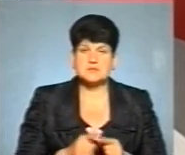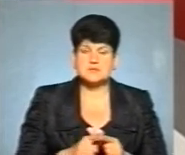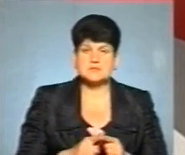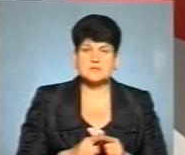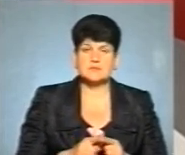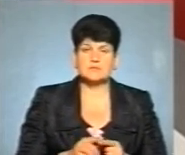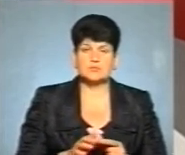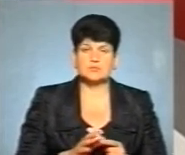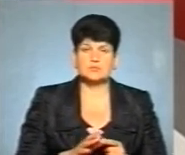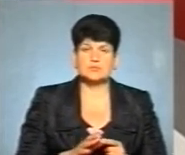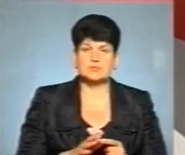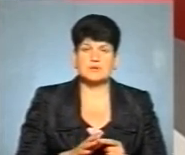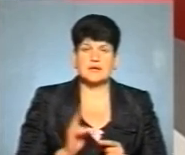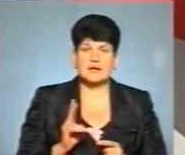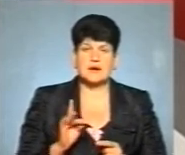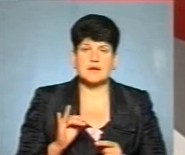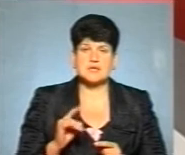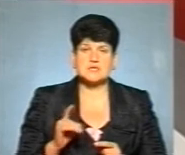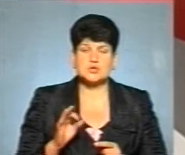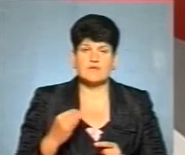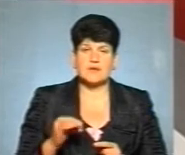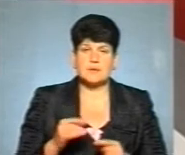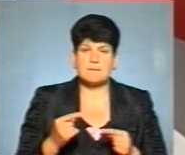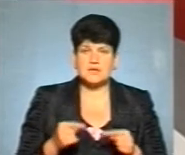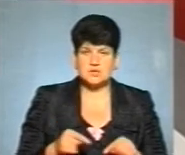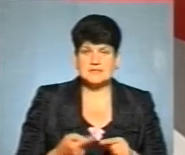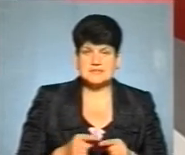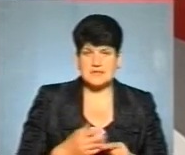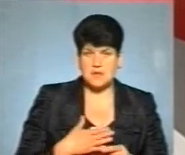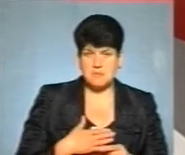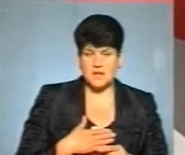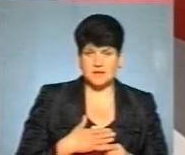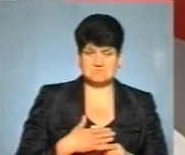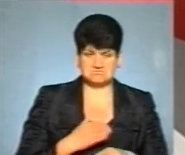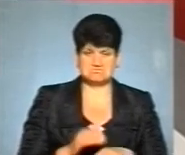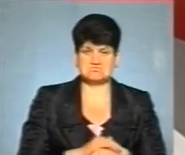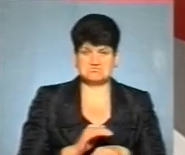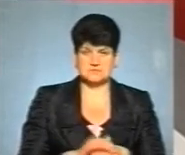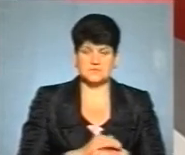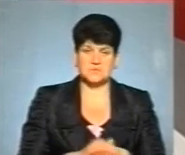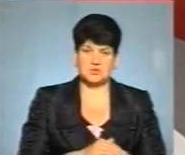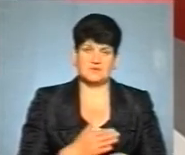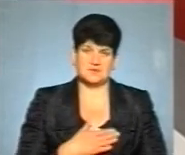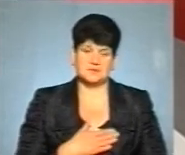що кризовий менеджер, ну, це, скажімо так, це для мене є компліментом таким, хотілося б це.